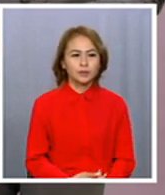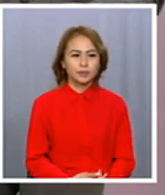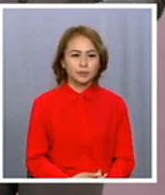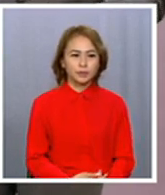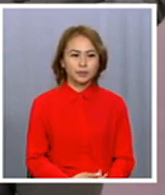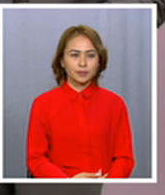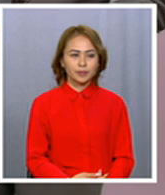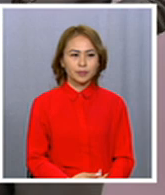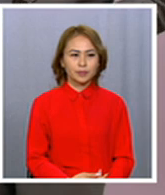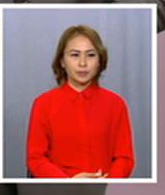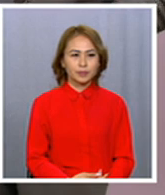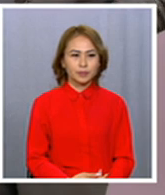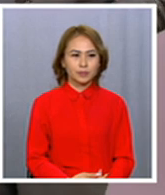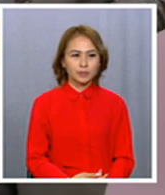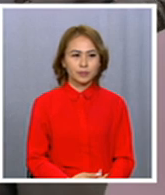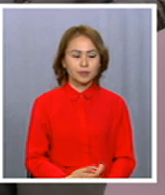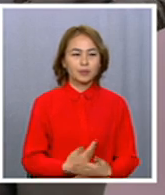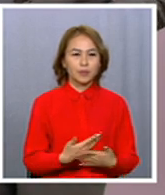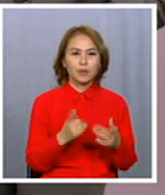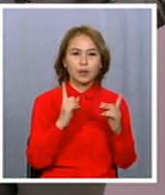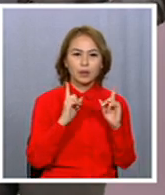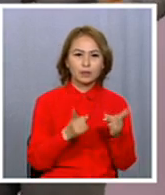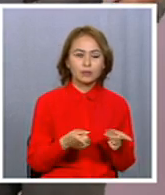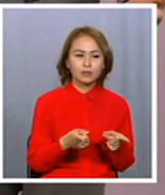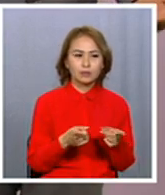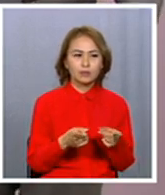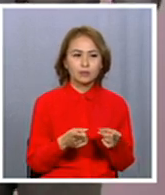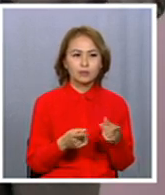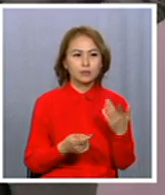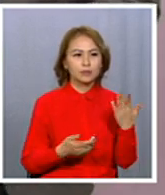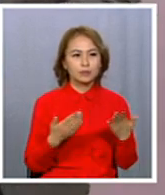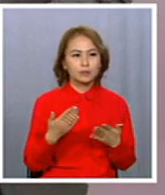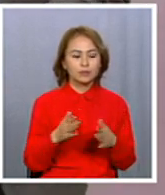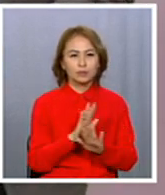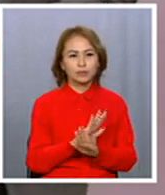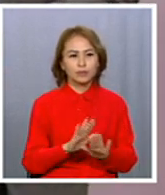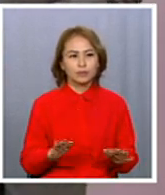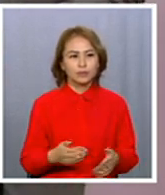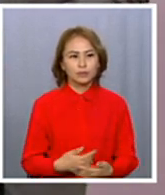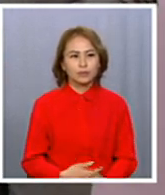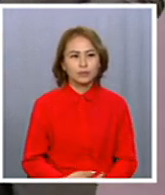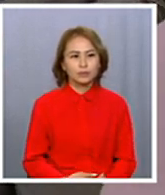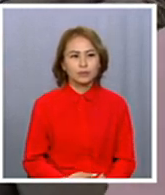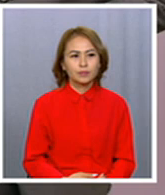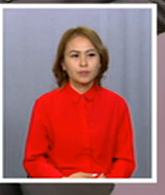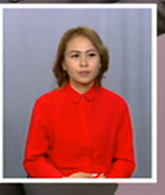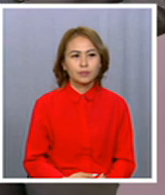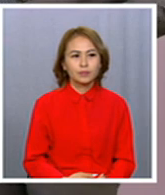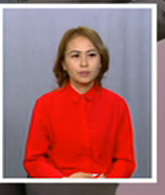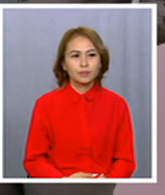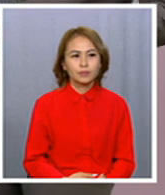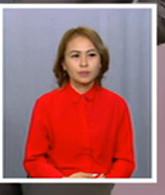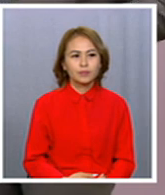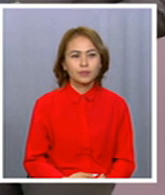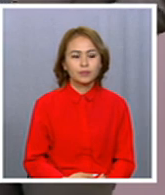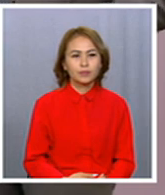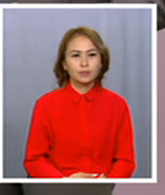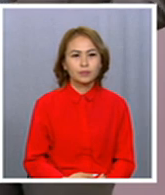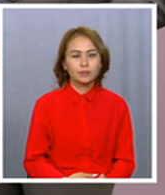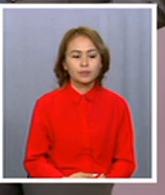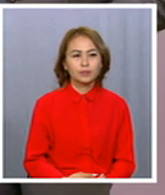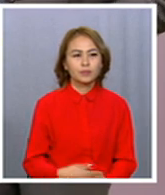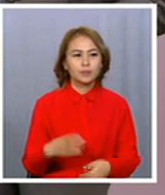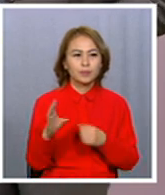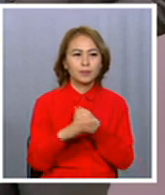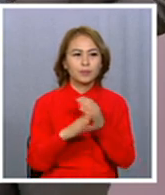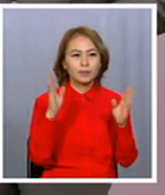Балалар, бұл ақиқат пікір ме? Әрине жоқ. Бұл жалған пікір. Соңғы пікір